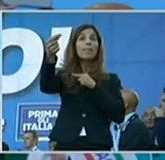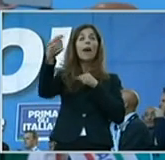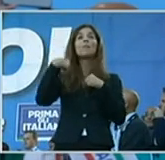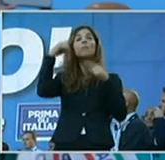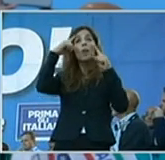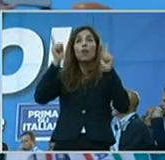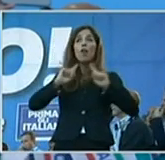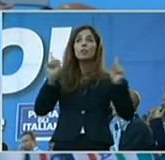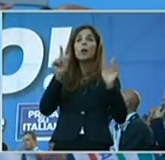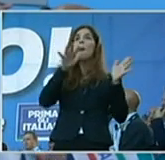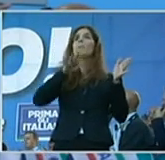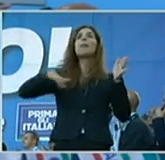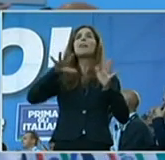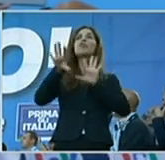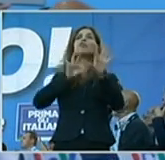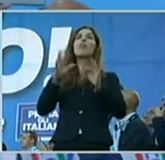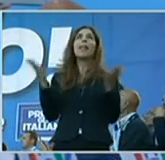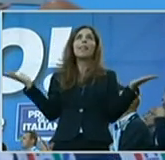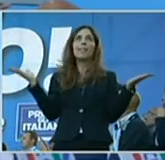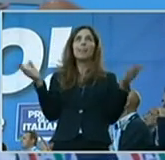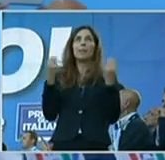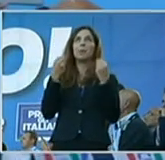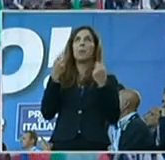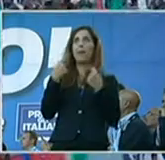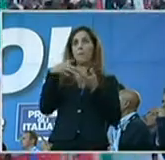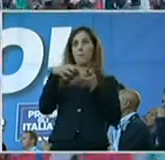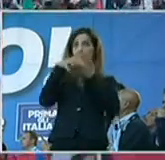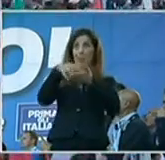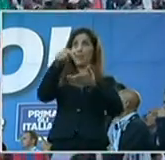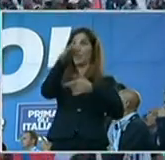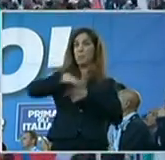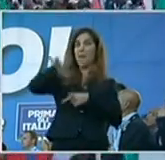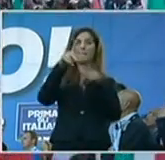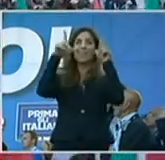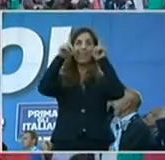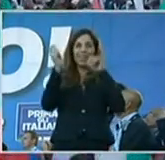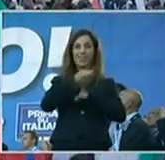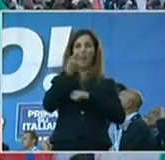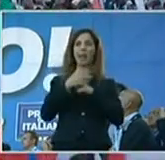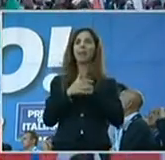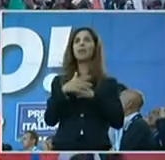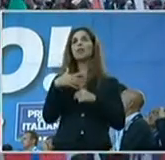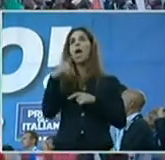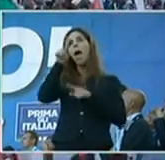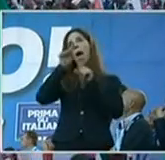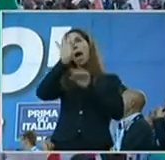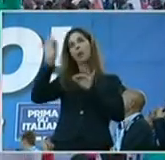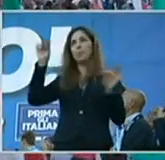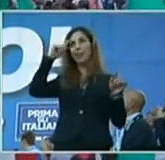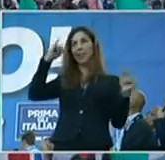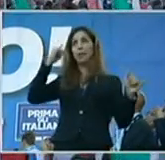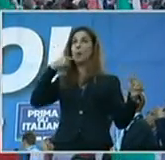quali altre piazze scegliere, perché quando abbiamo prenotato Piazza San Giovanni c'era qualche intellettualone che